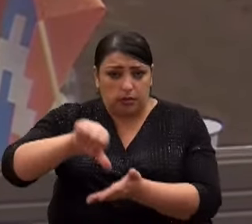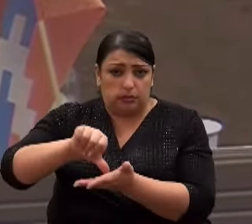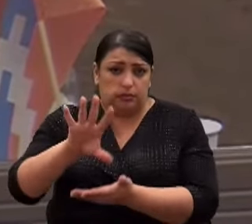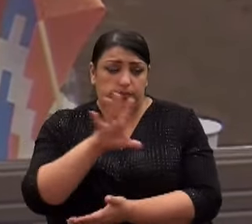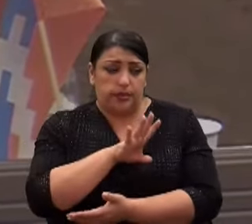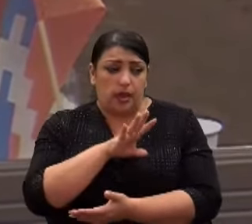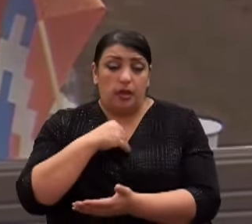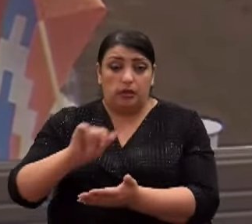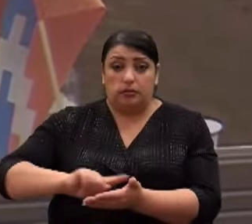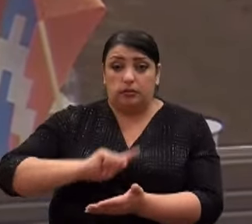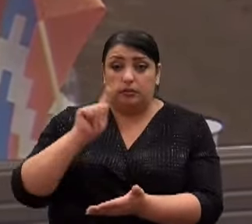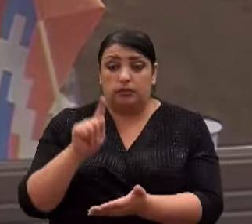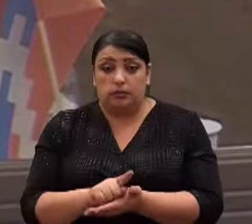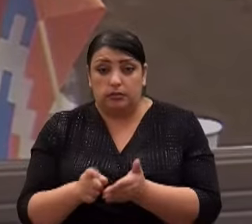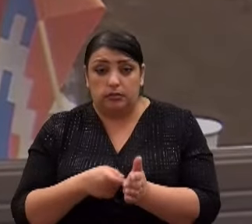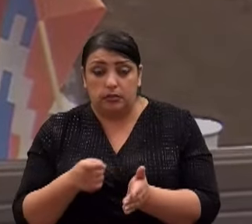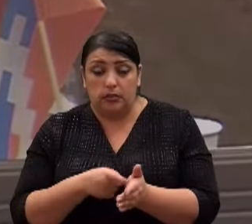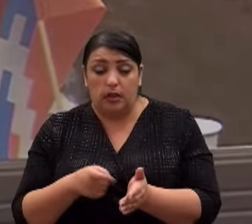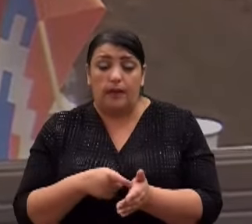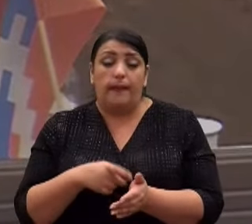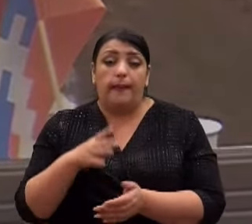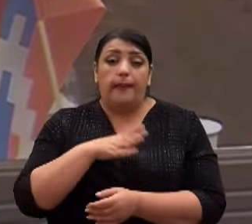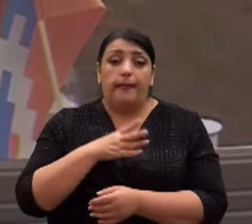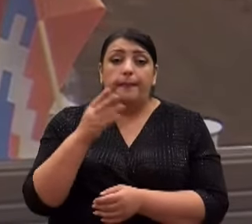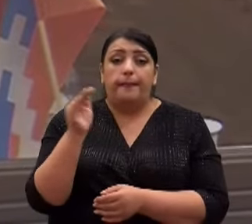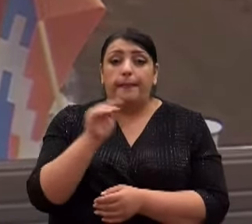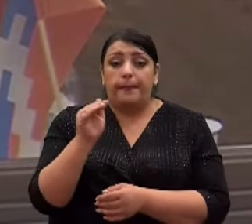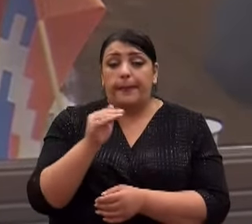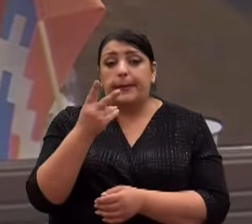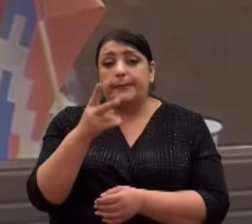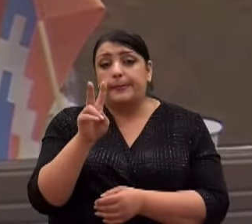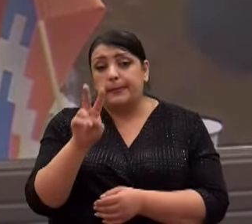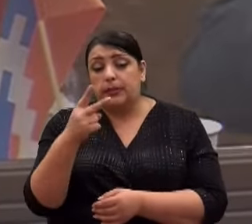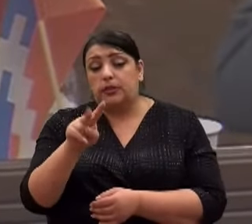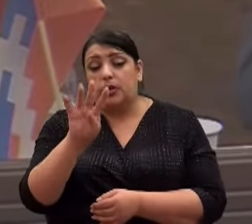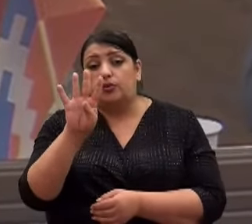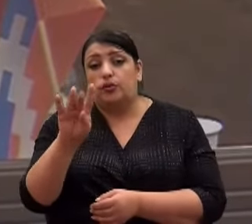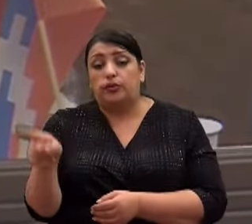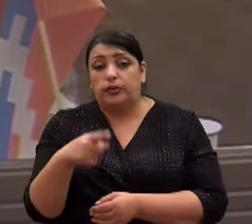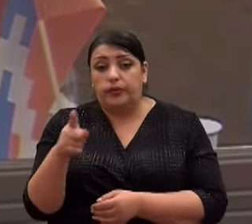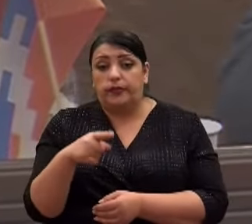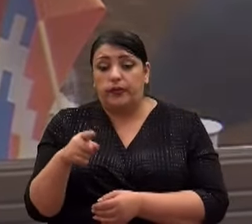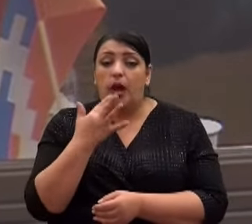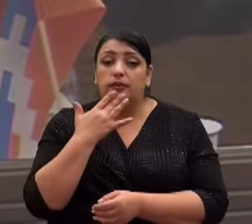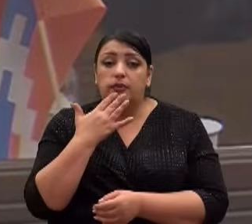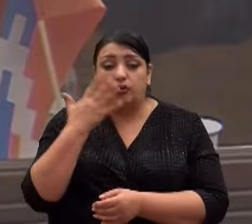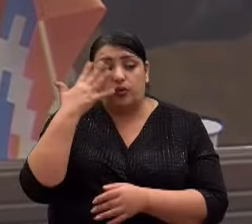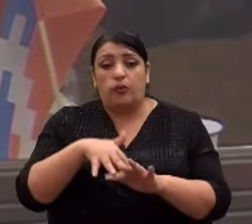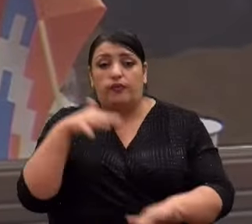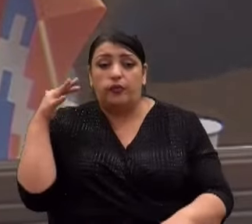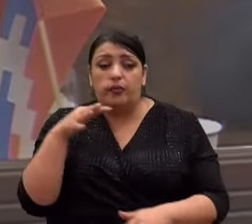իմ հարցումից հետո քնչականը հարուցեց 21 թվի փետրվարին քրեական գործ, 24 թվին է վերջերս ազգային ժողովում եկել Նիկոլ Փաշինյանը,